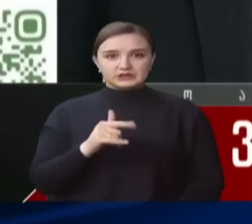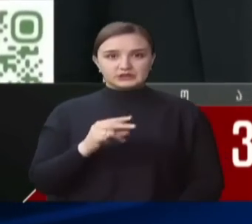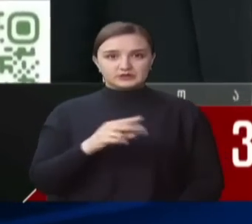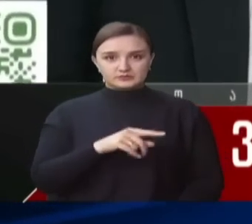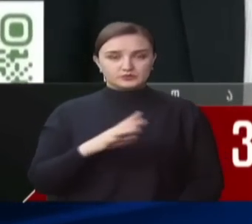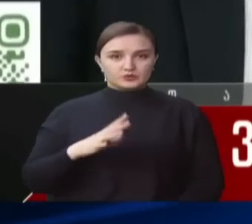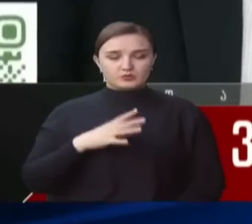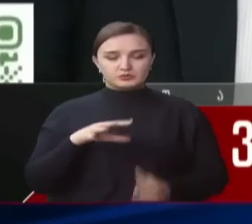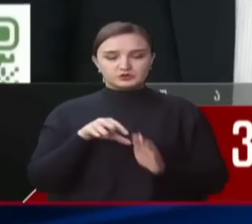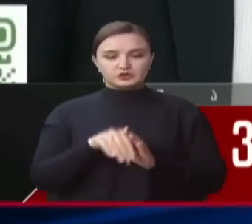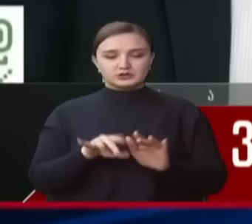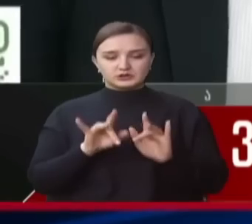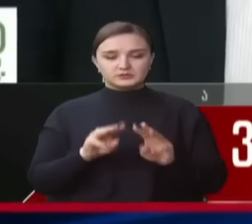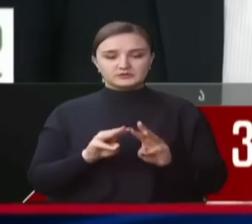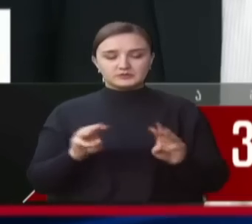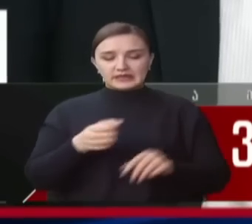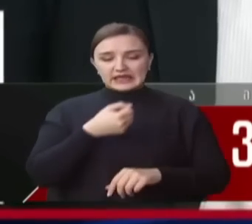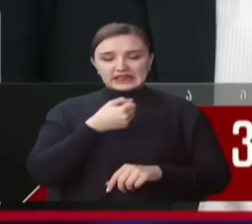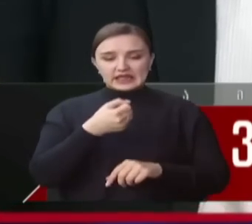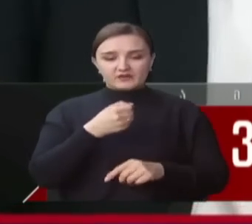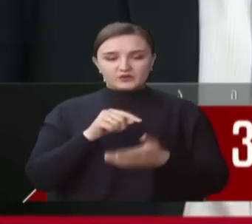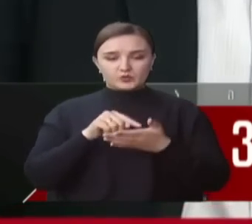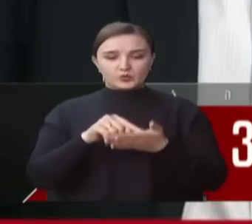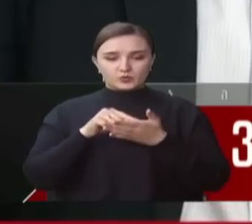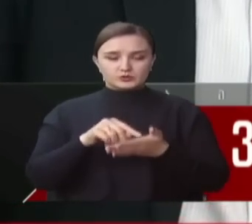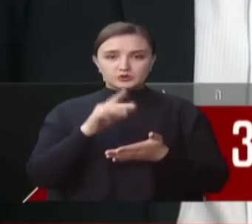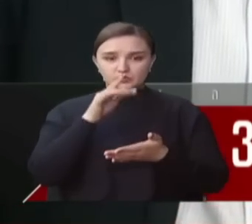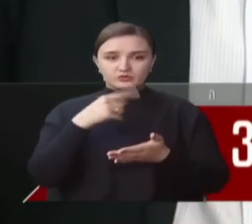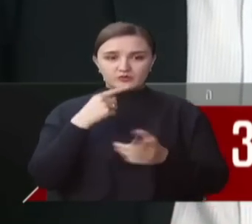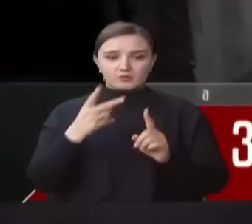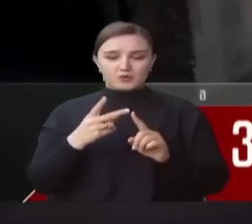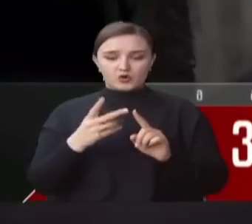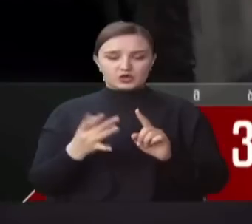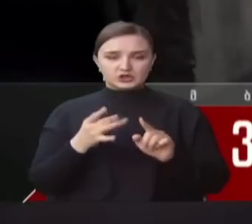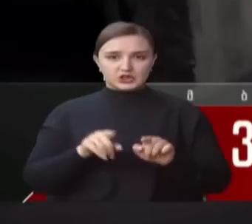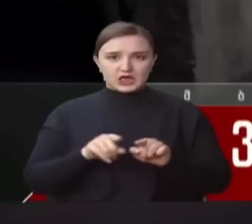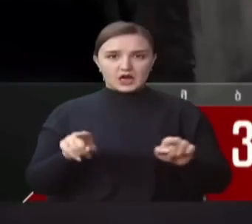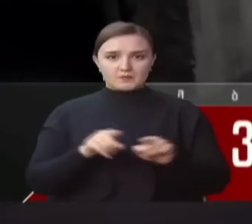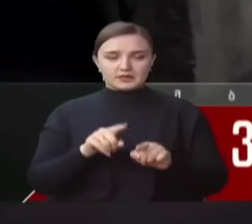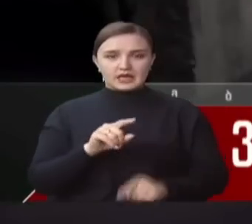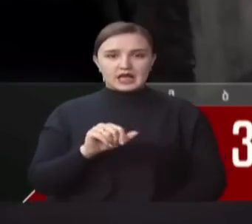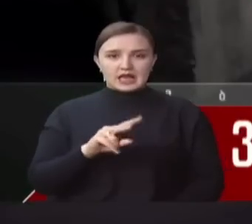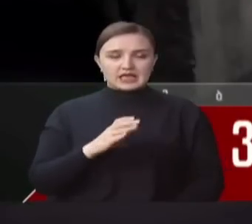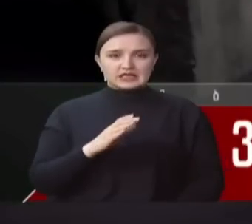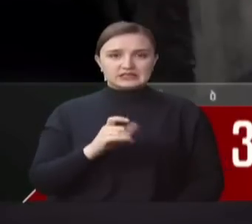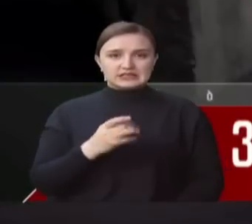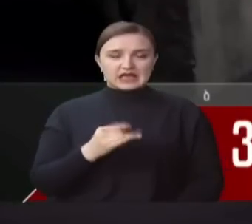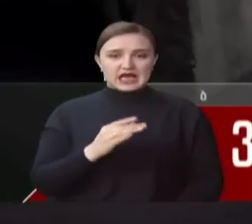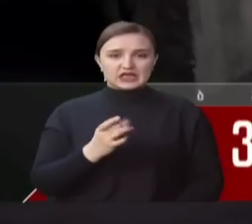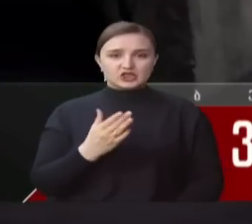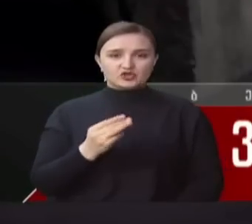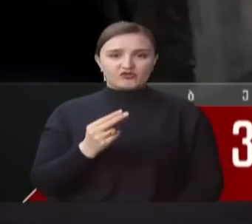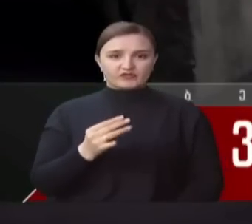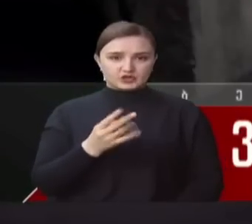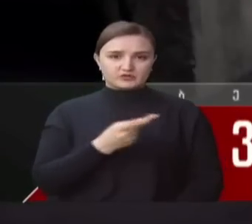რომელმაც ყოფილ შინაგან საქმეთა მინისტრთან ინტერვიუს დროსაც თქვა, რომ უკვე მეორედ ამ კამპანიას ის და ალექსეი არესტოვიჩი გეგმავენ.